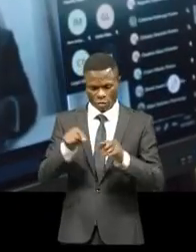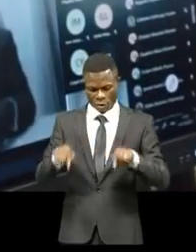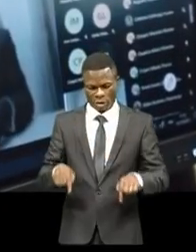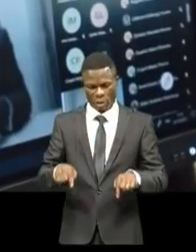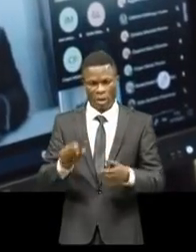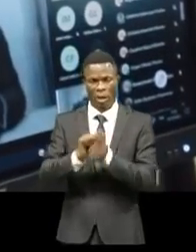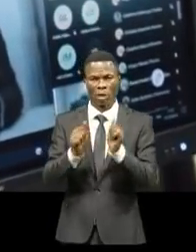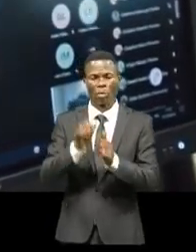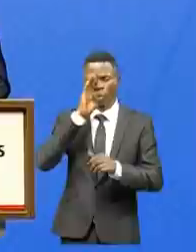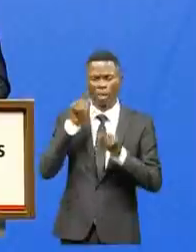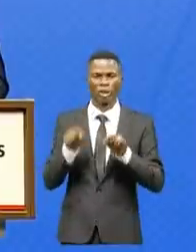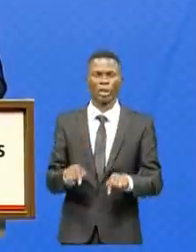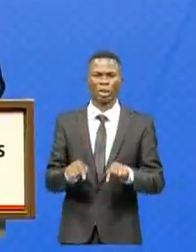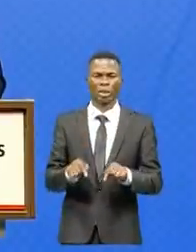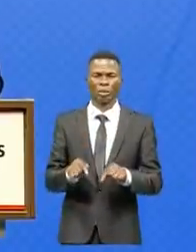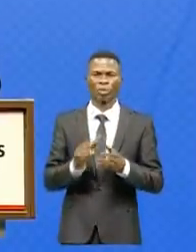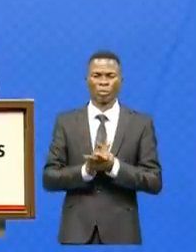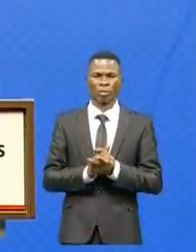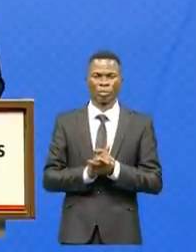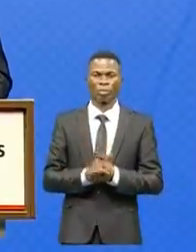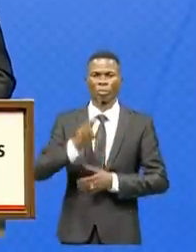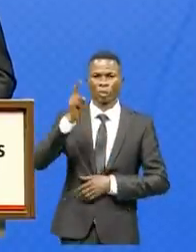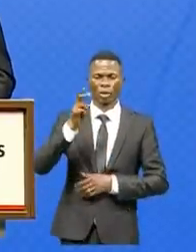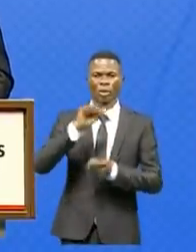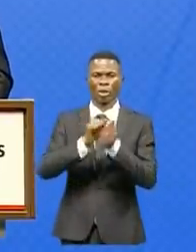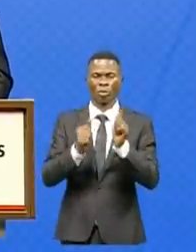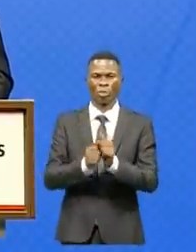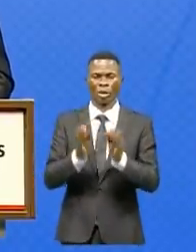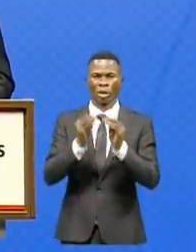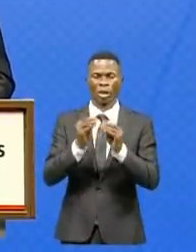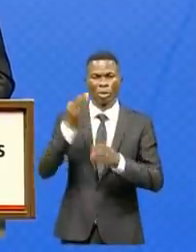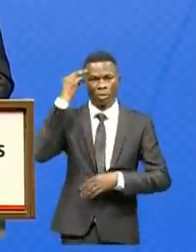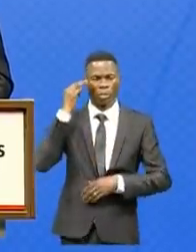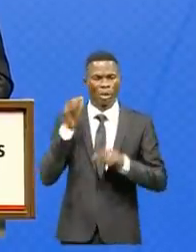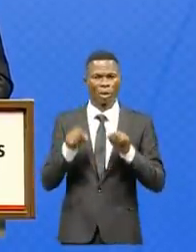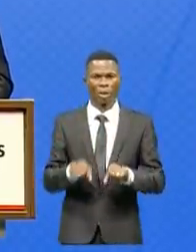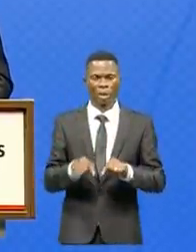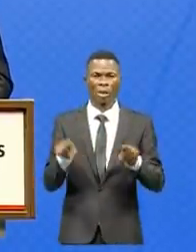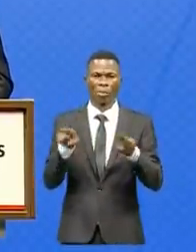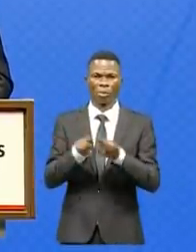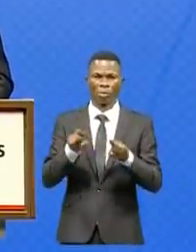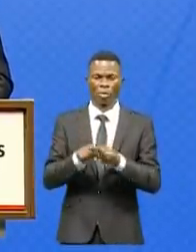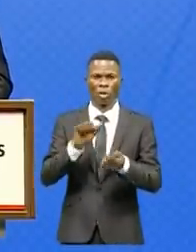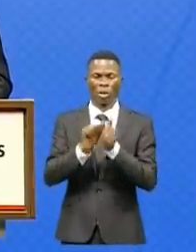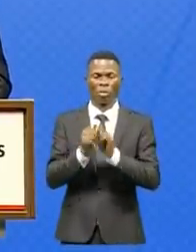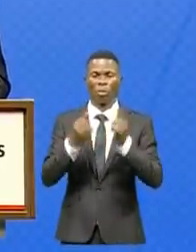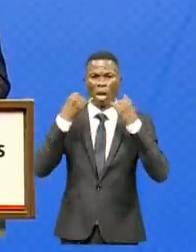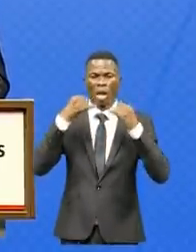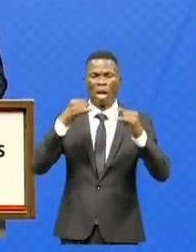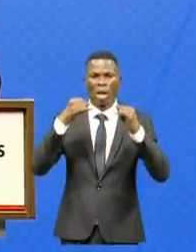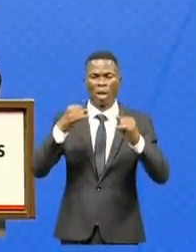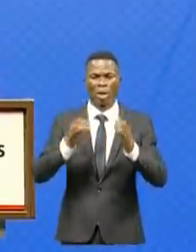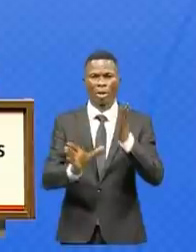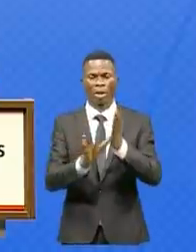les sujets belges. Deuxième chapitre du Conseil des ministres de ce jour, relatif au point d'information.